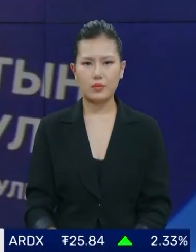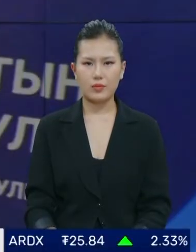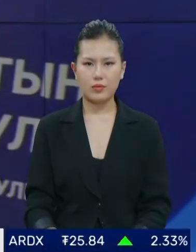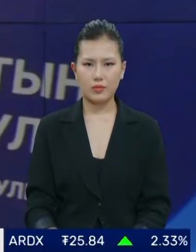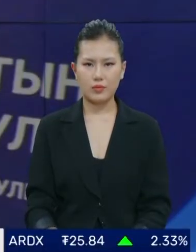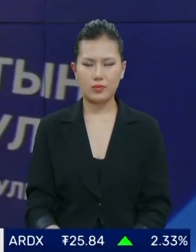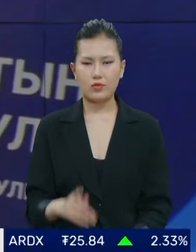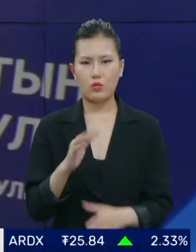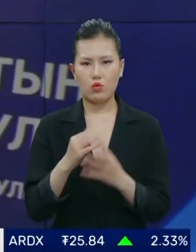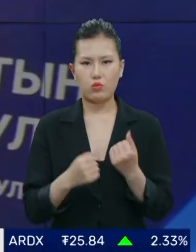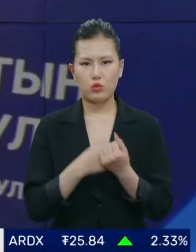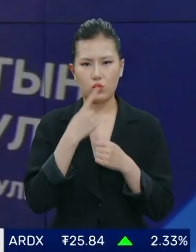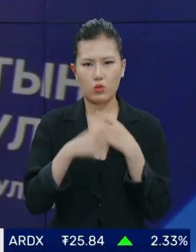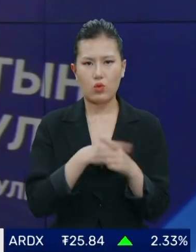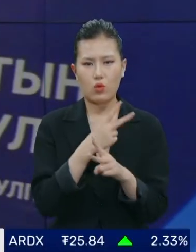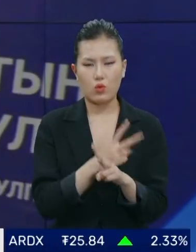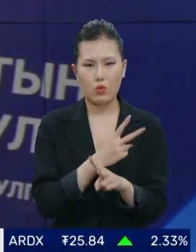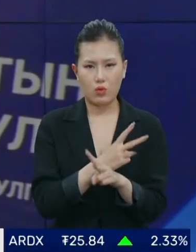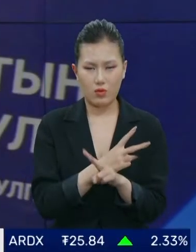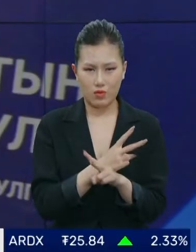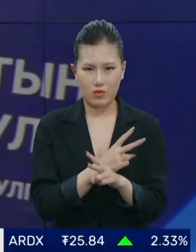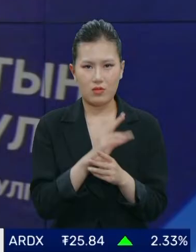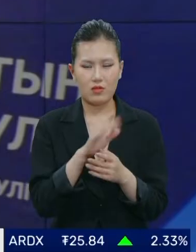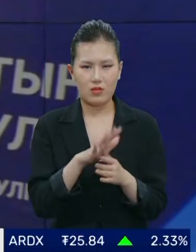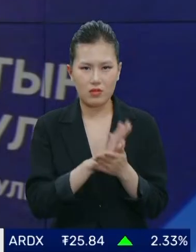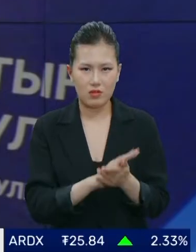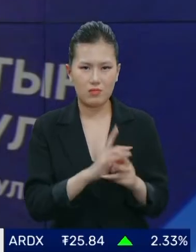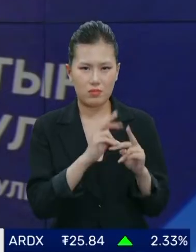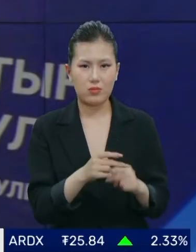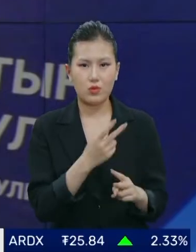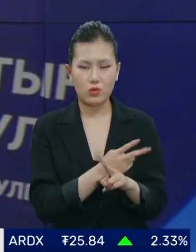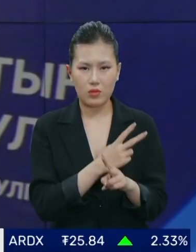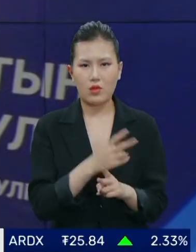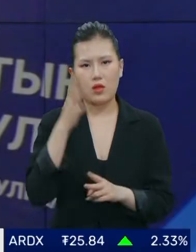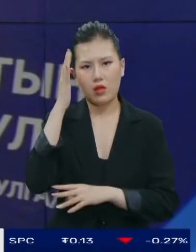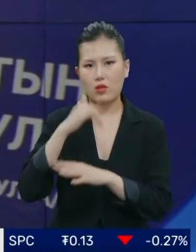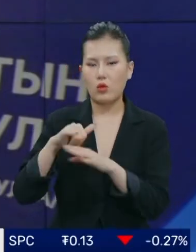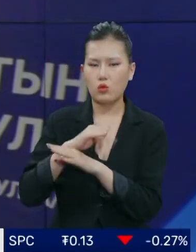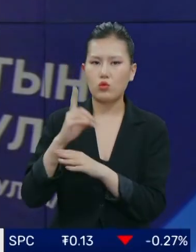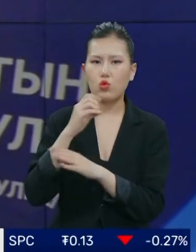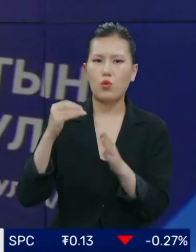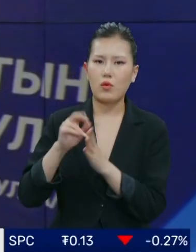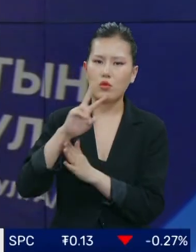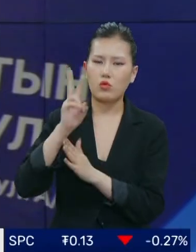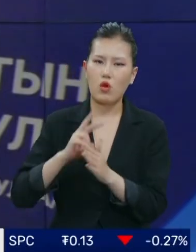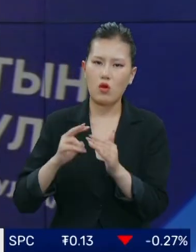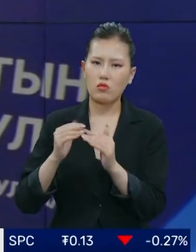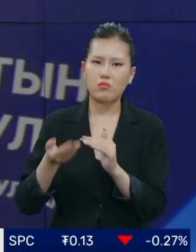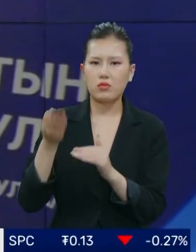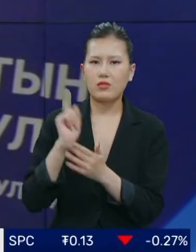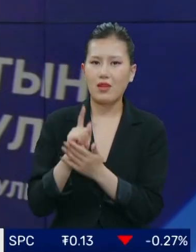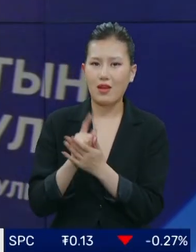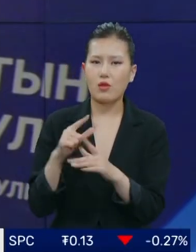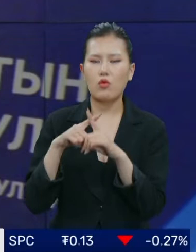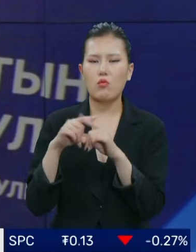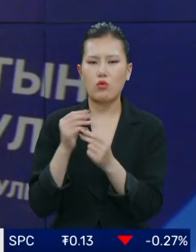Хөрөнгө оруулалтын тухай хуулийн шинжилсэн найруулгад гадаадын хөрөнгө оруулагчдад тавьдаг 100 мянган Америк долларын босхийг байхгүй болгохоор тусгаад байна. Мөн